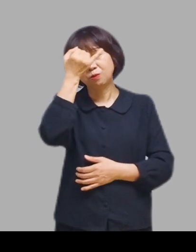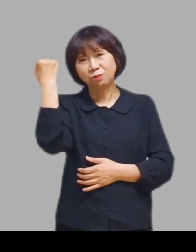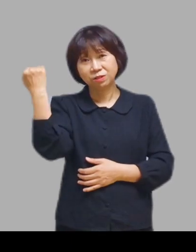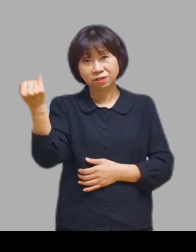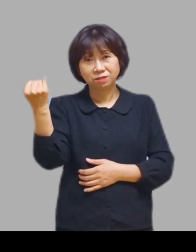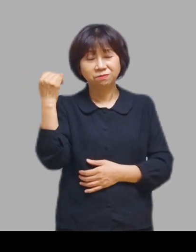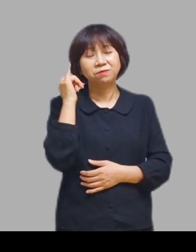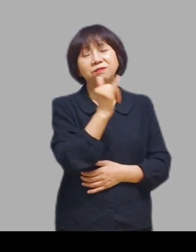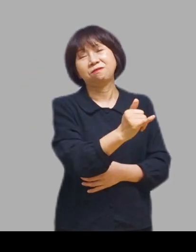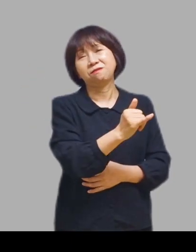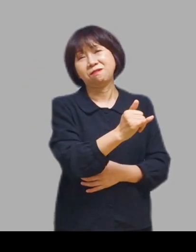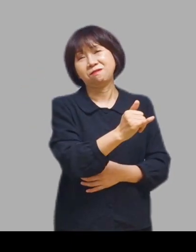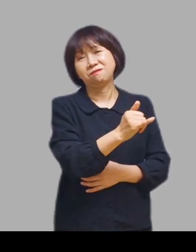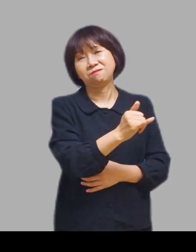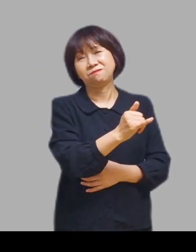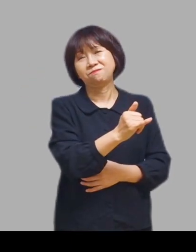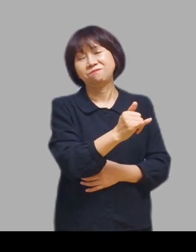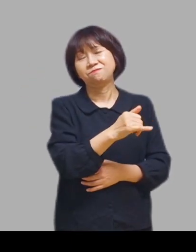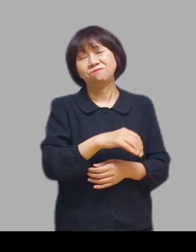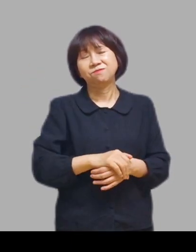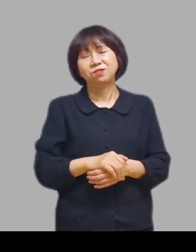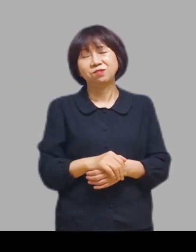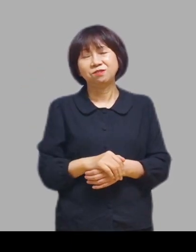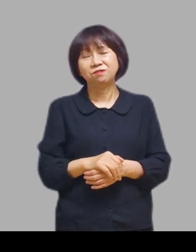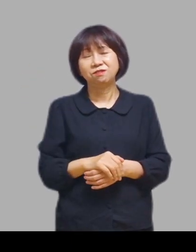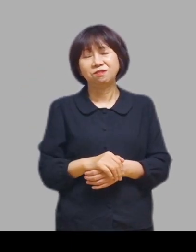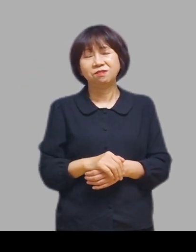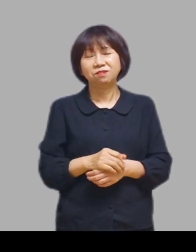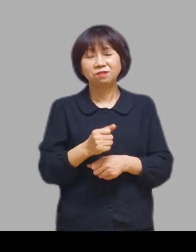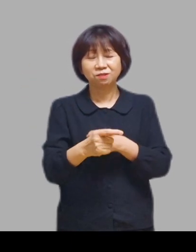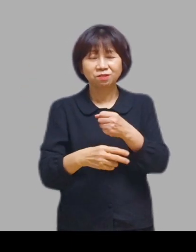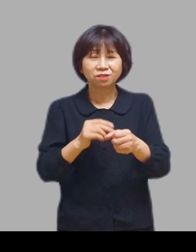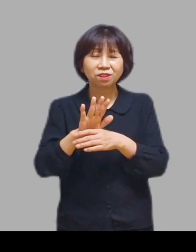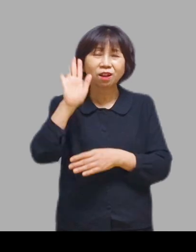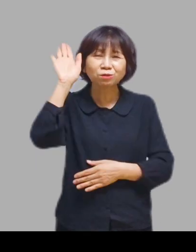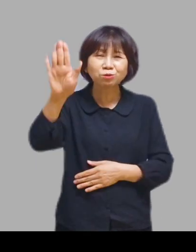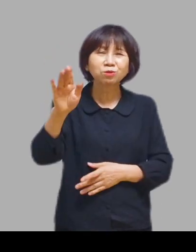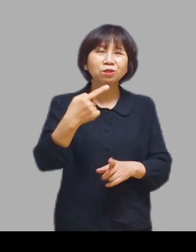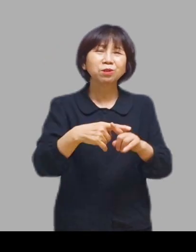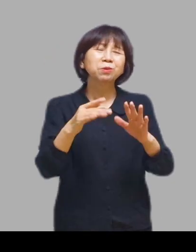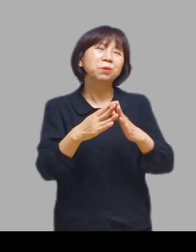날 그분이 교회 문을 다시 열고 교회로 오셨어요.